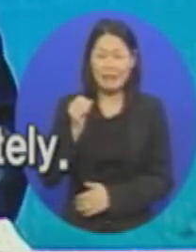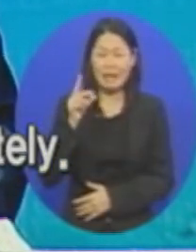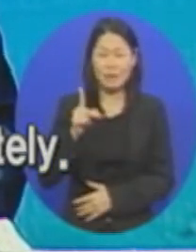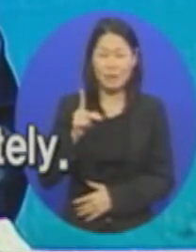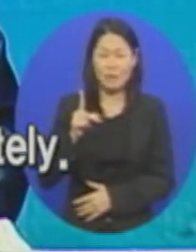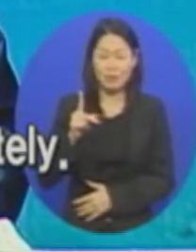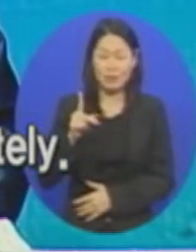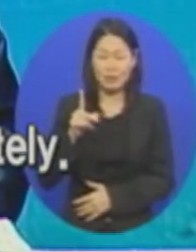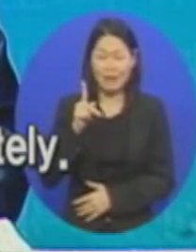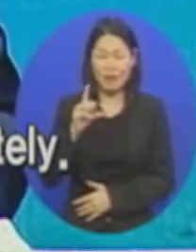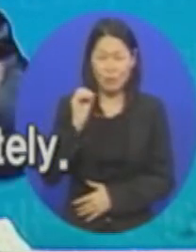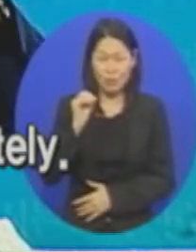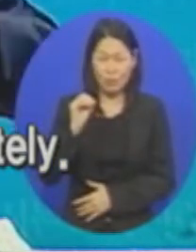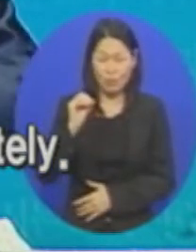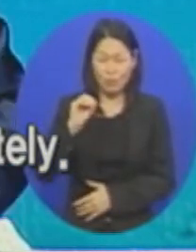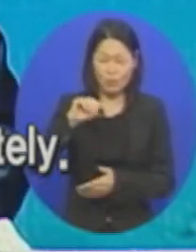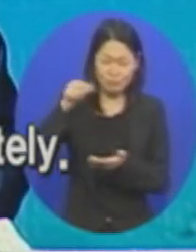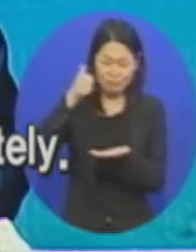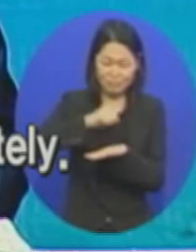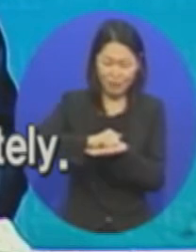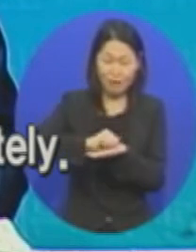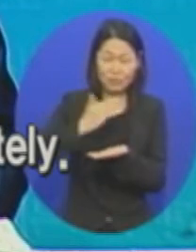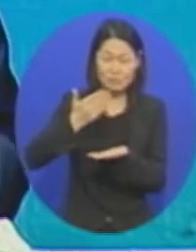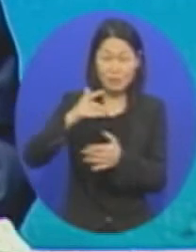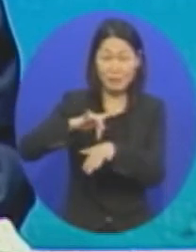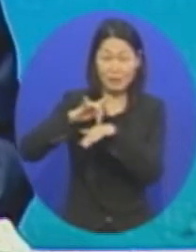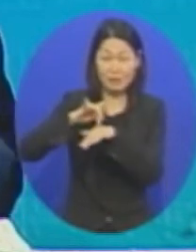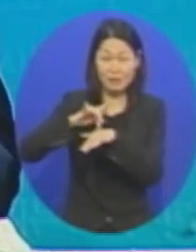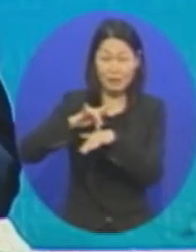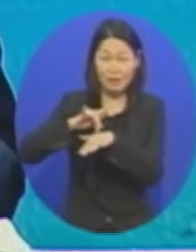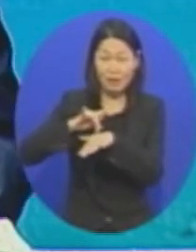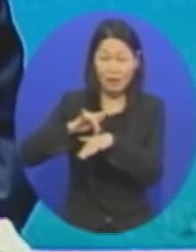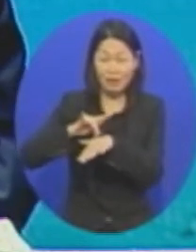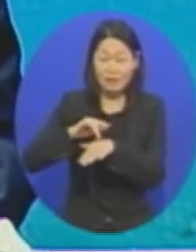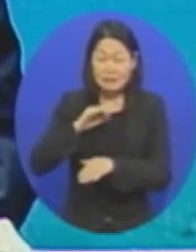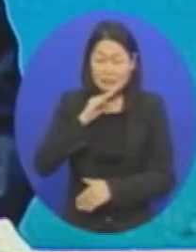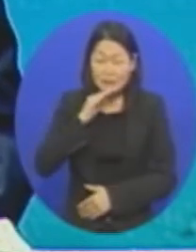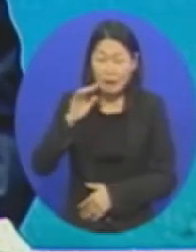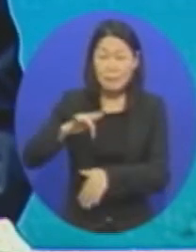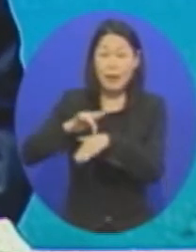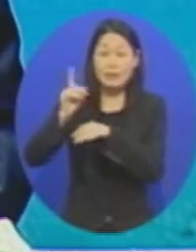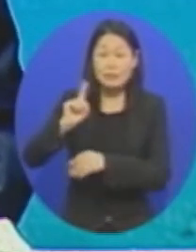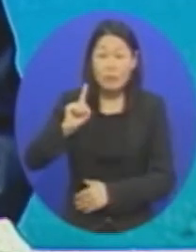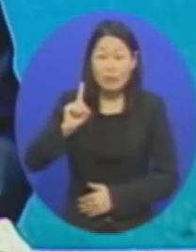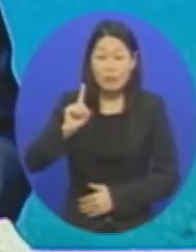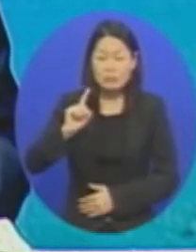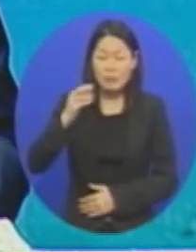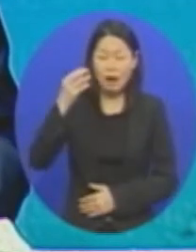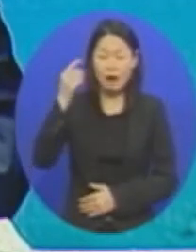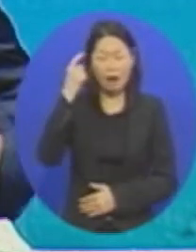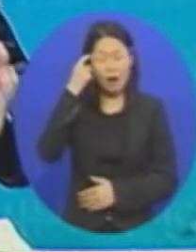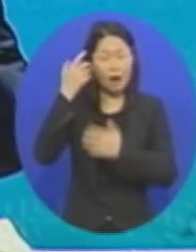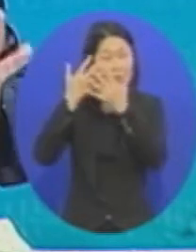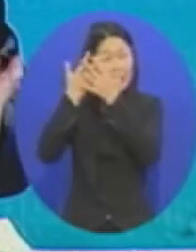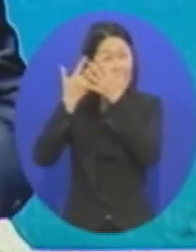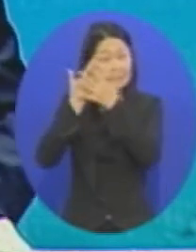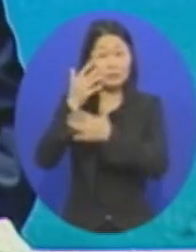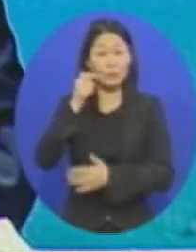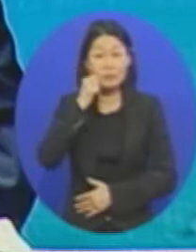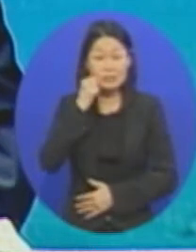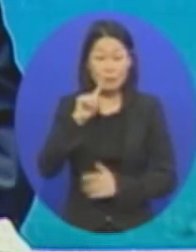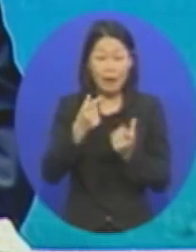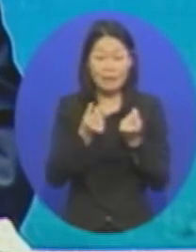이 복음 때문에 완전히 꺾어 졌어요 사실은 마귀는 말입니다 상상도 못했어요 이런 복음